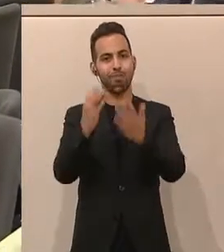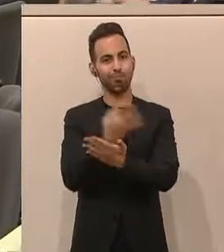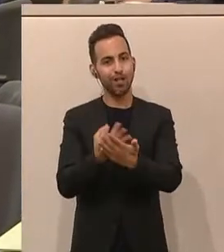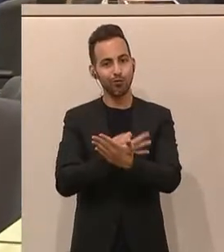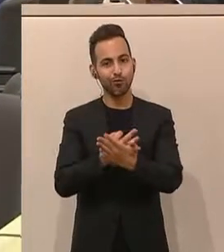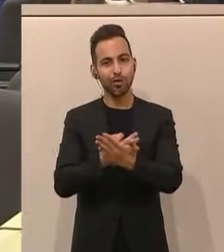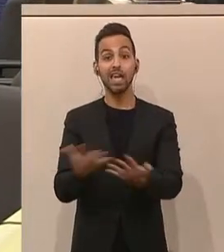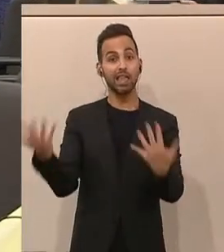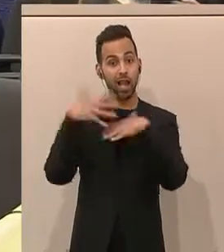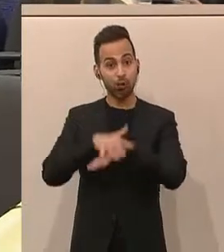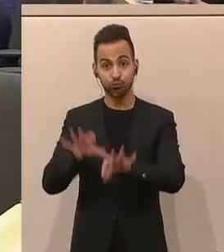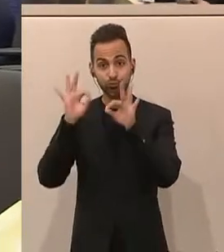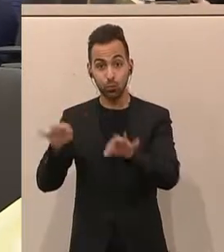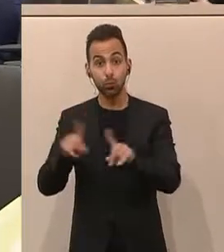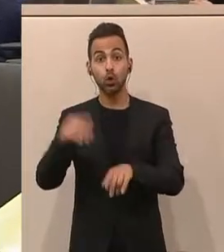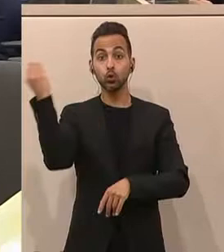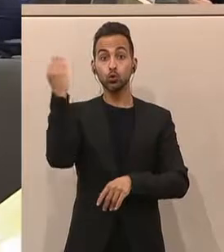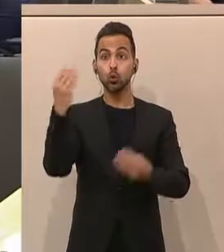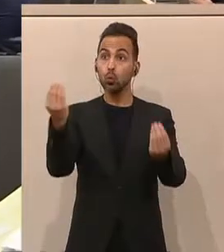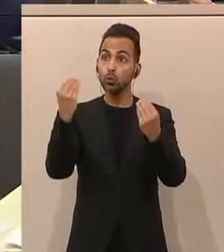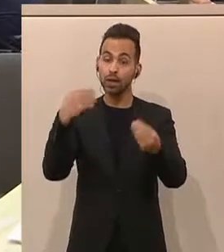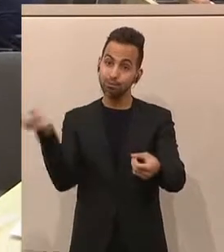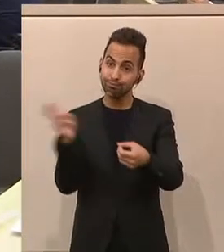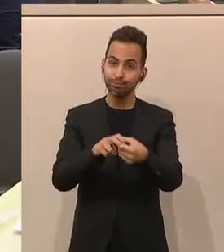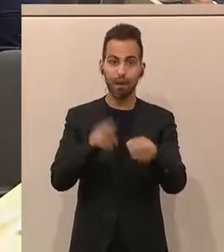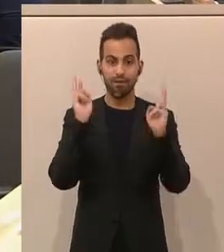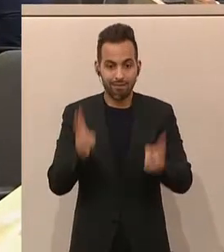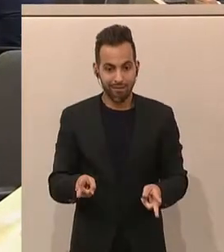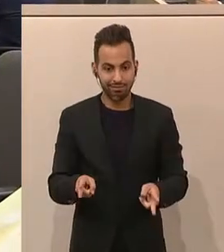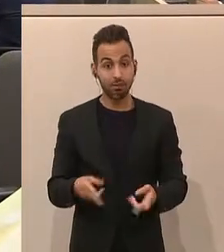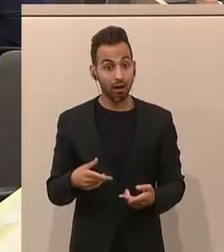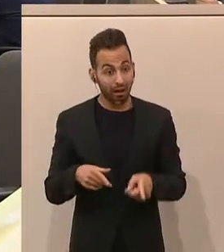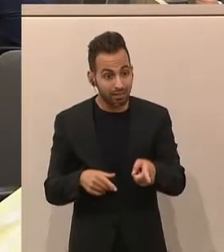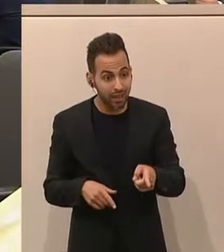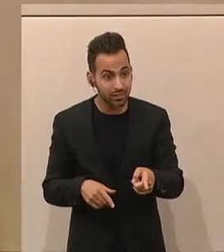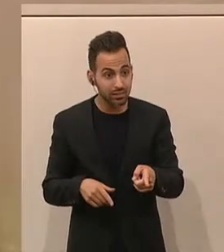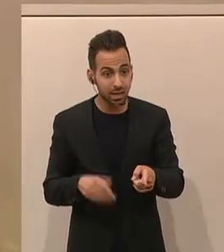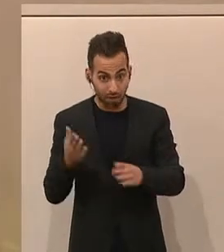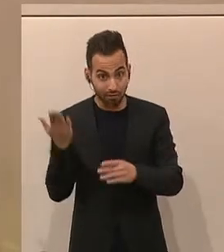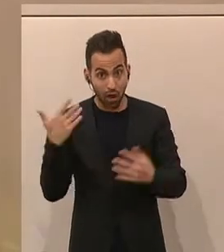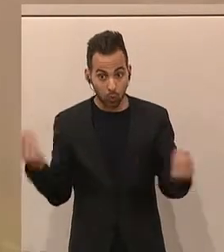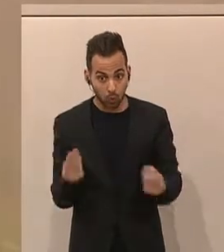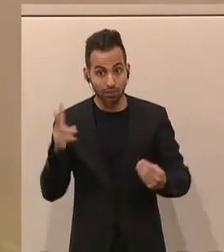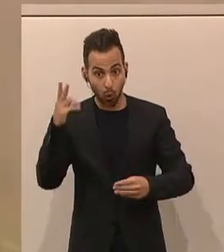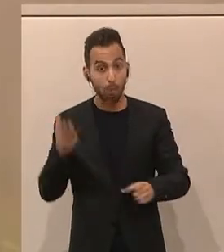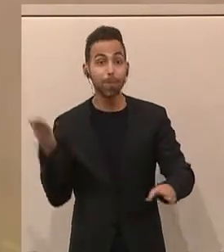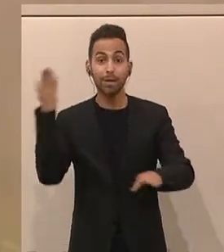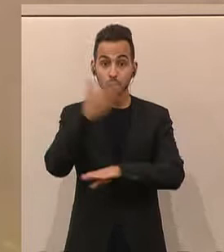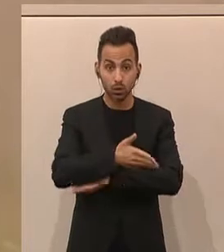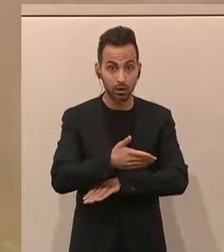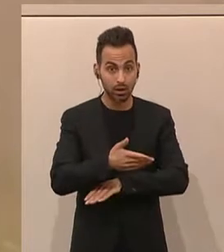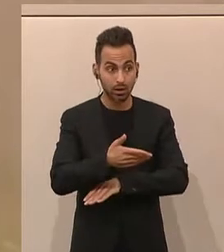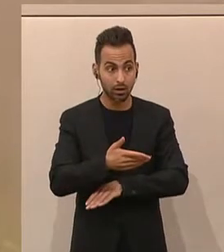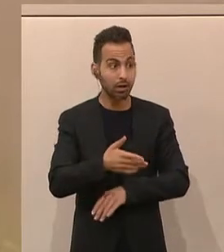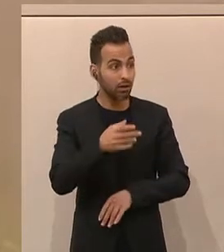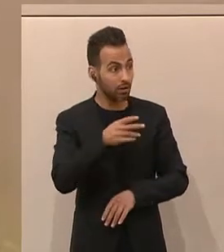am Schulunterricht. Und genau das war der Besuch. Und Frau Kollegin, vielen Dank. Besuche in der